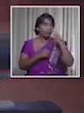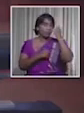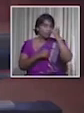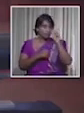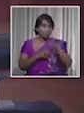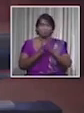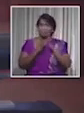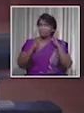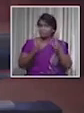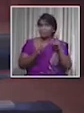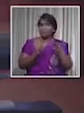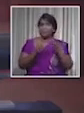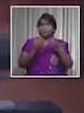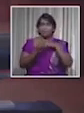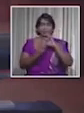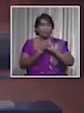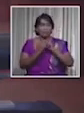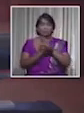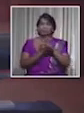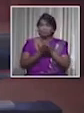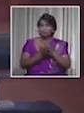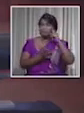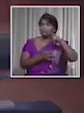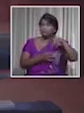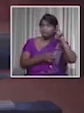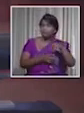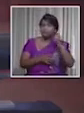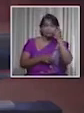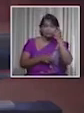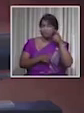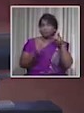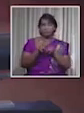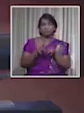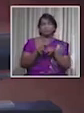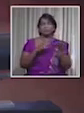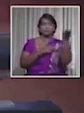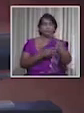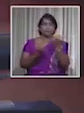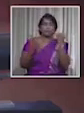තිබුණු ඉතාමත් නිර්වෘල් පැහැදිලි විශ්වාසනීය අදාස සංකල්පය පවා තමුන්නාන්සලා දූෂණය ලක් කරලා තිබෙනවා